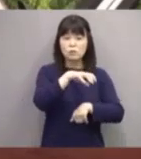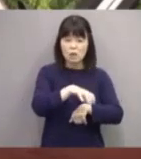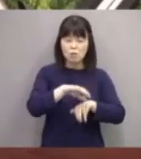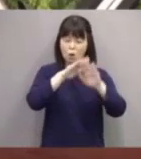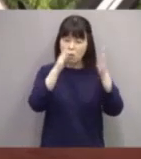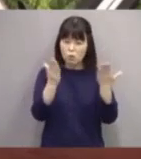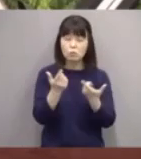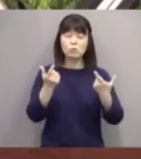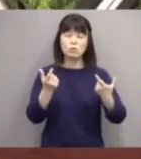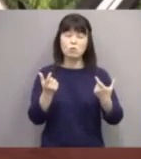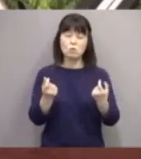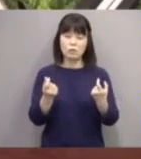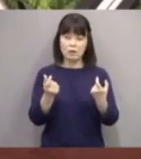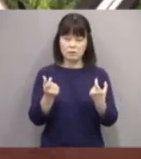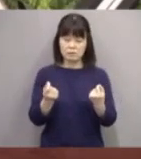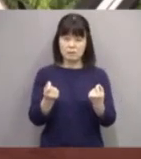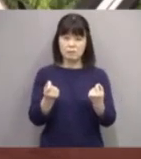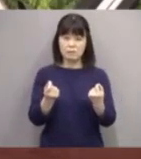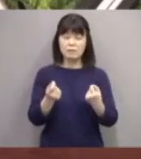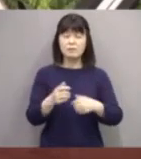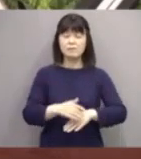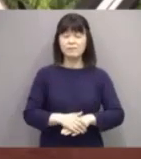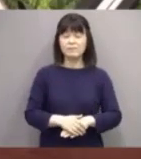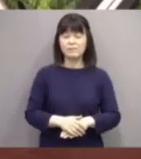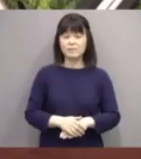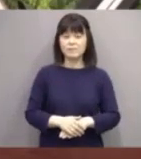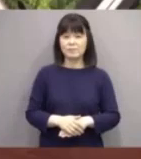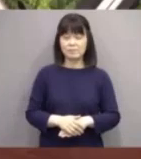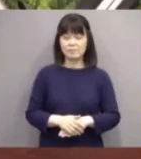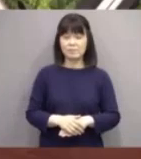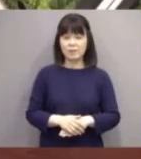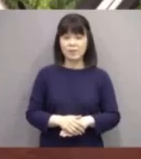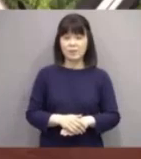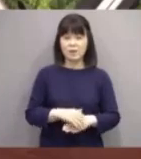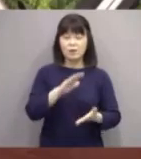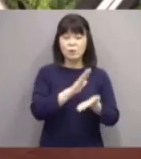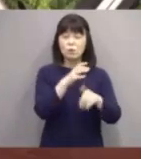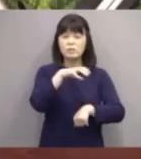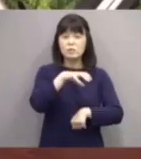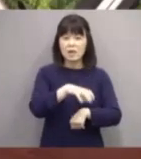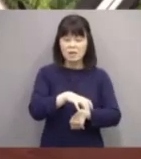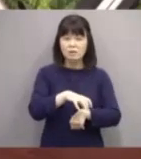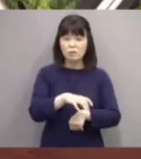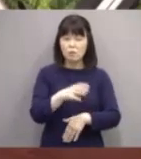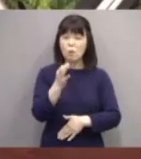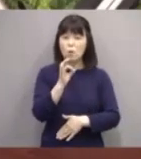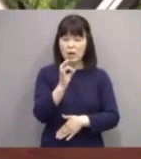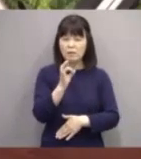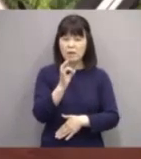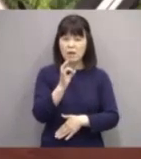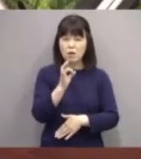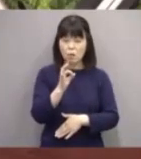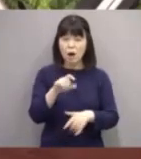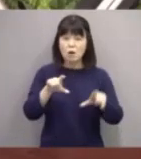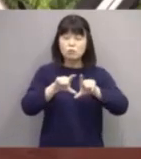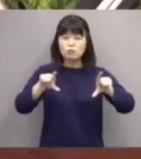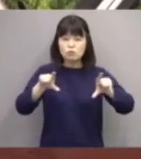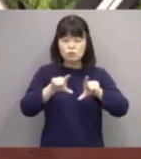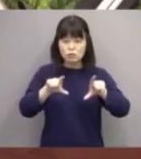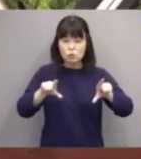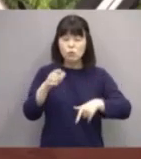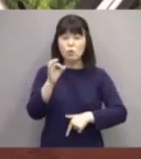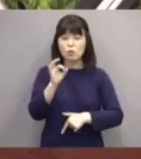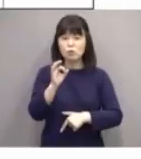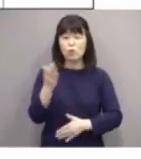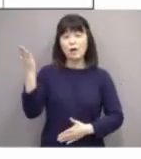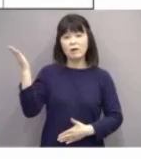で利用していただける料金設定をしています。なお幼稚園の利用者負担額の内訳ですが、通常の保育料がこちら